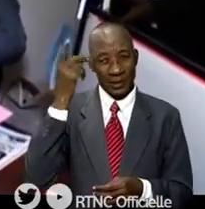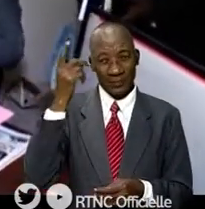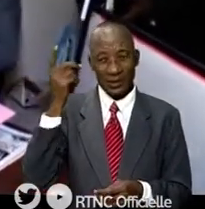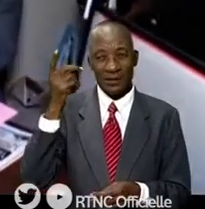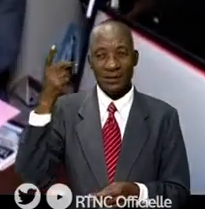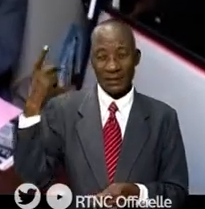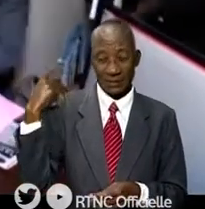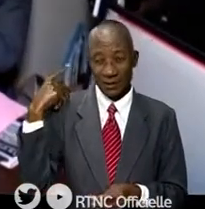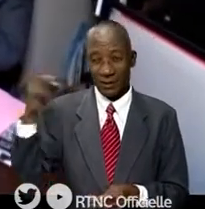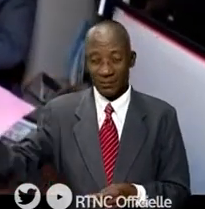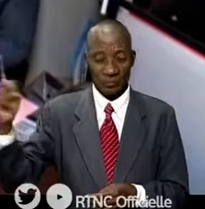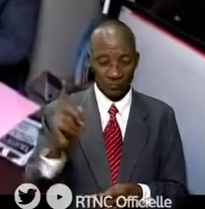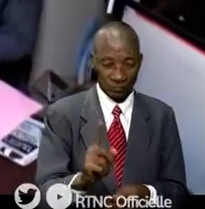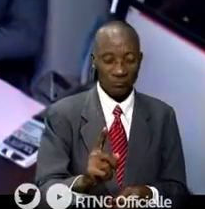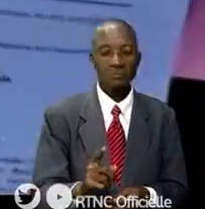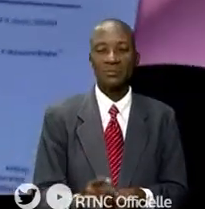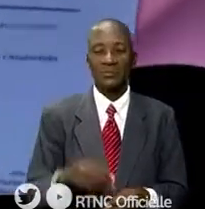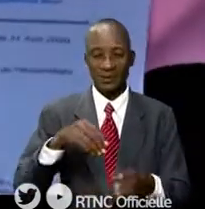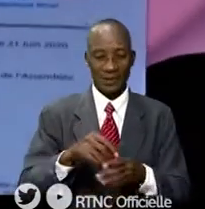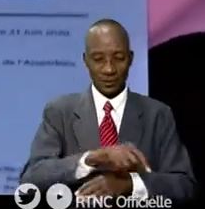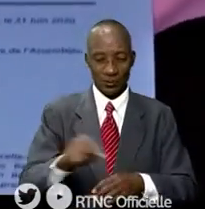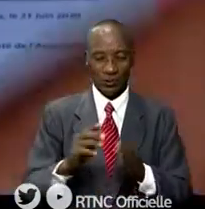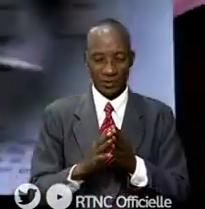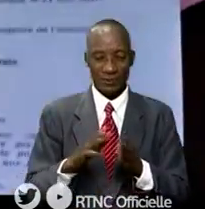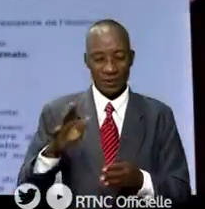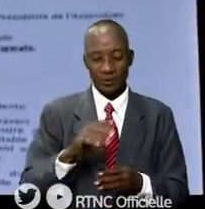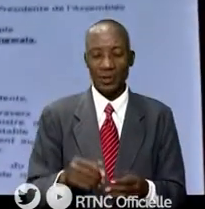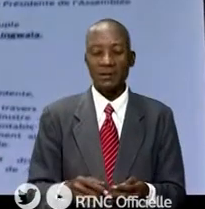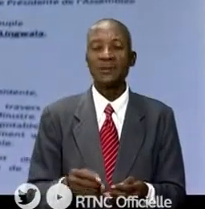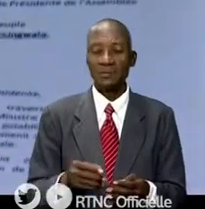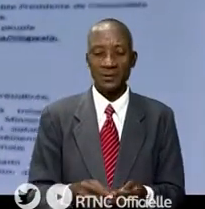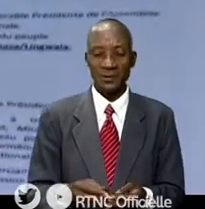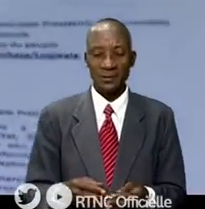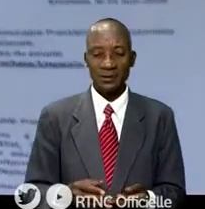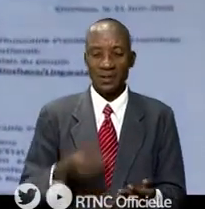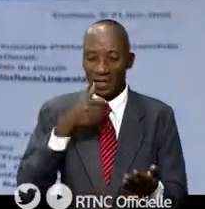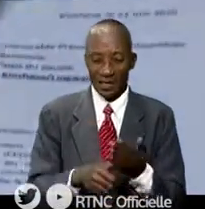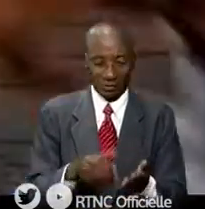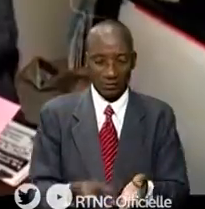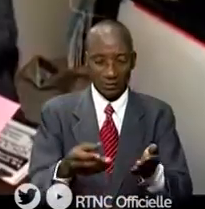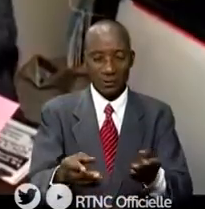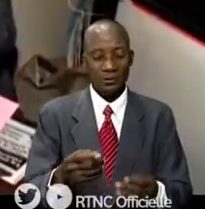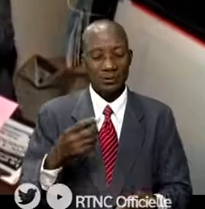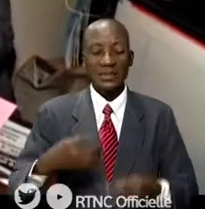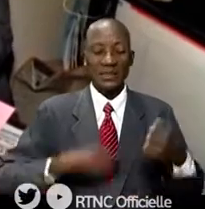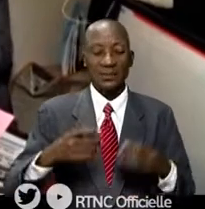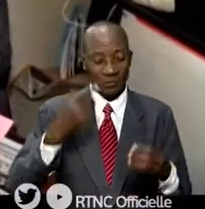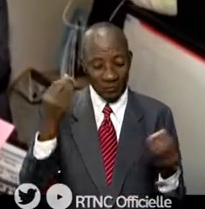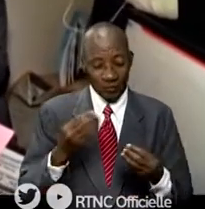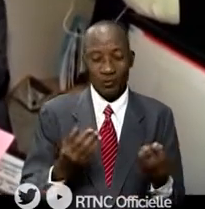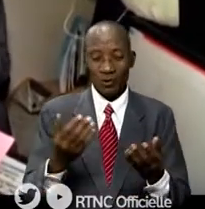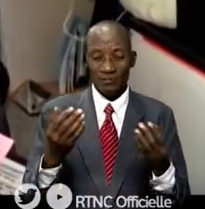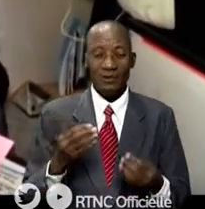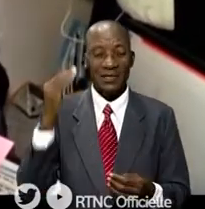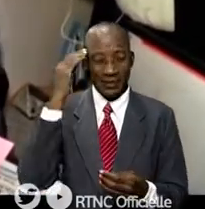interpellation du ministre d'État, ministre des Ressources hydrauliques et électricité. Cet exercice parlementaire va permettre à la